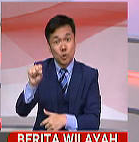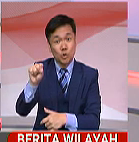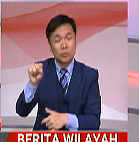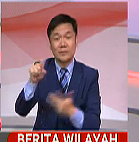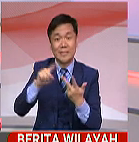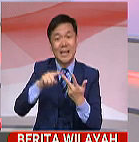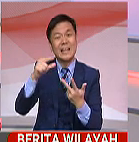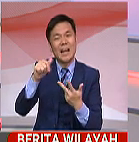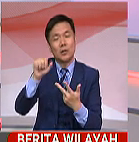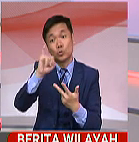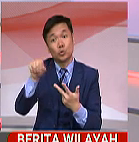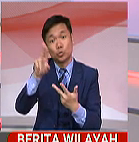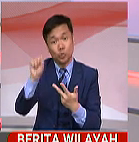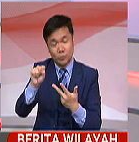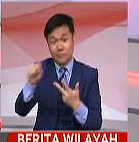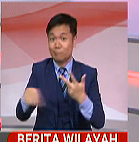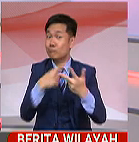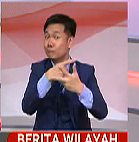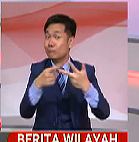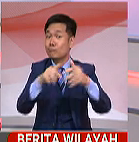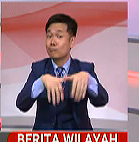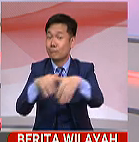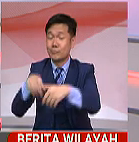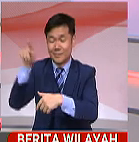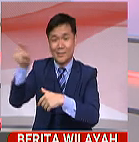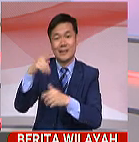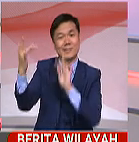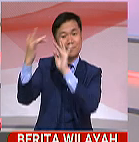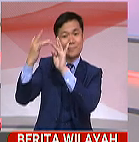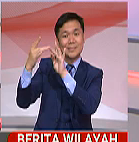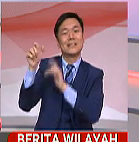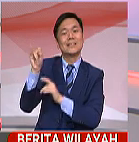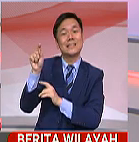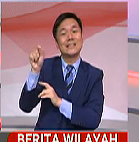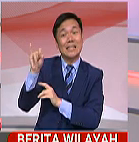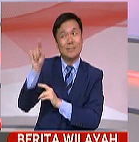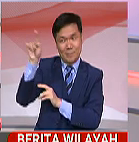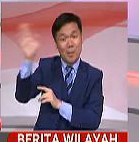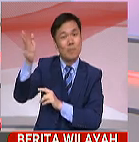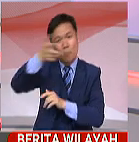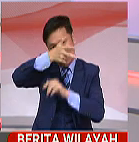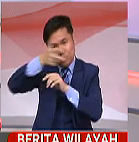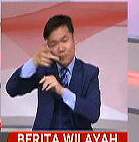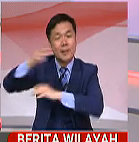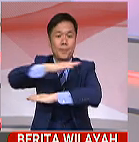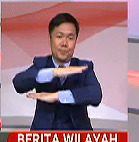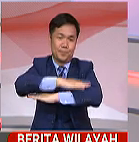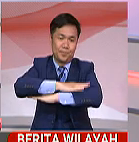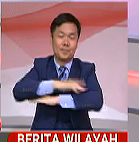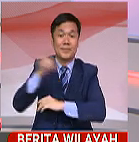gajah. Jadi untuk laporannya langsung bersama Siti Zaidah Osman di Alustar. Silakan Siti Zaidah.